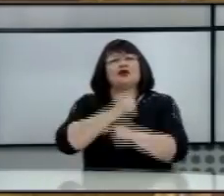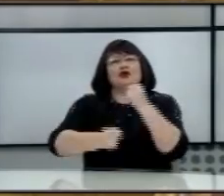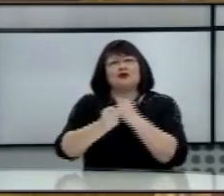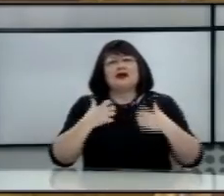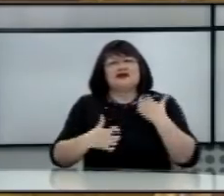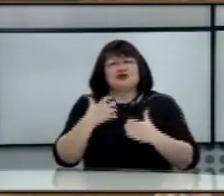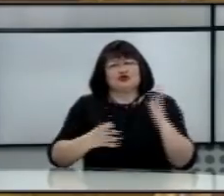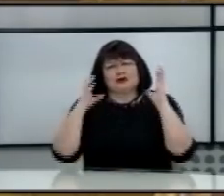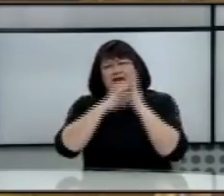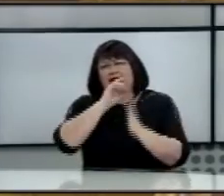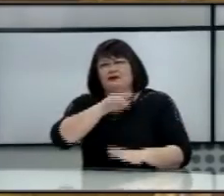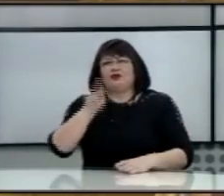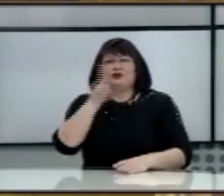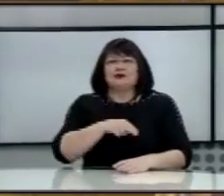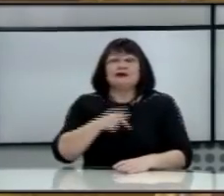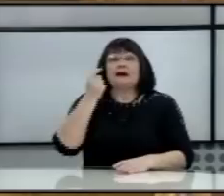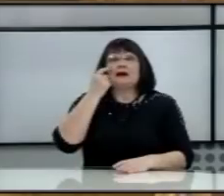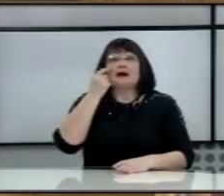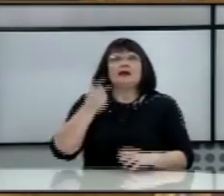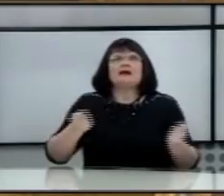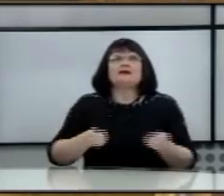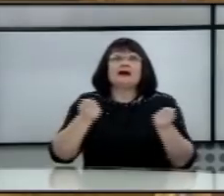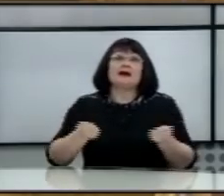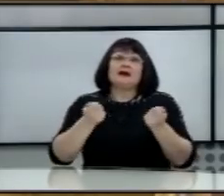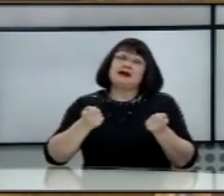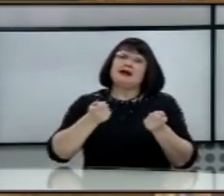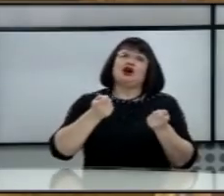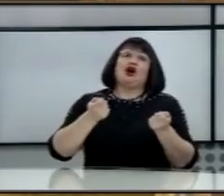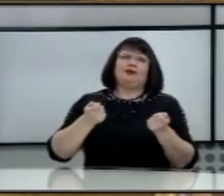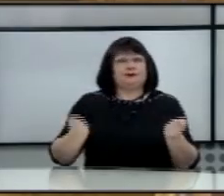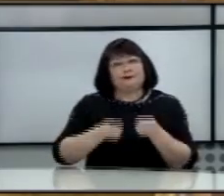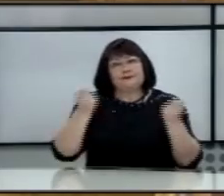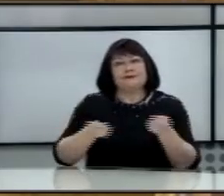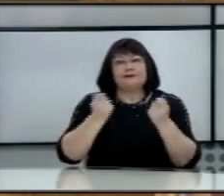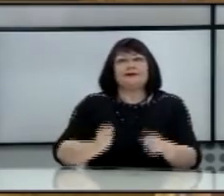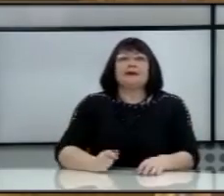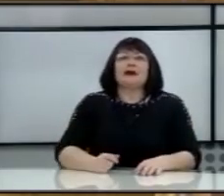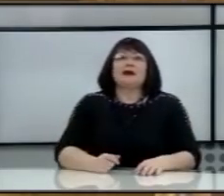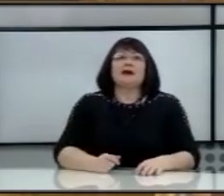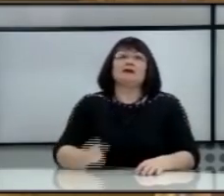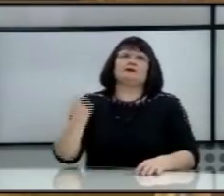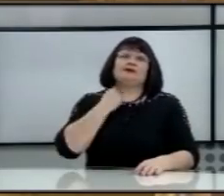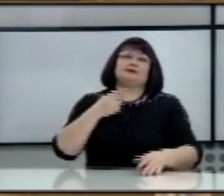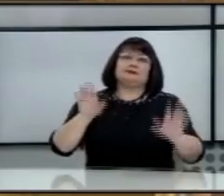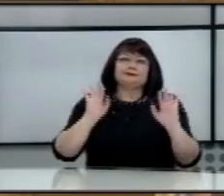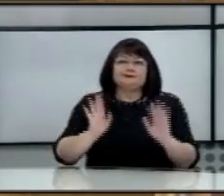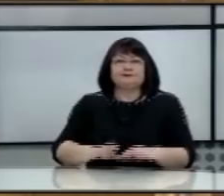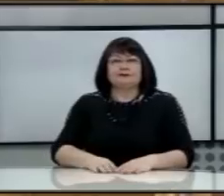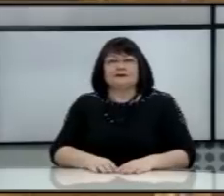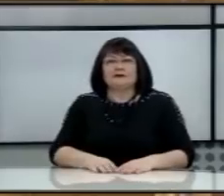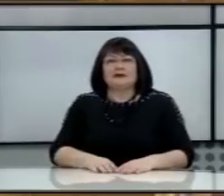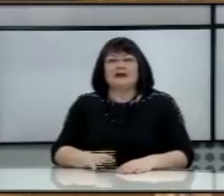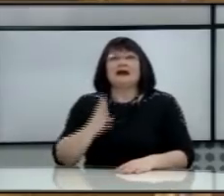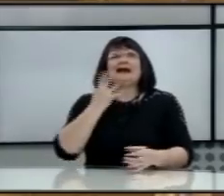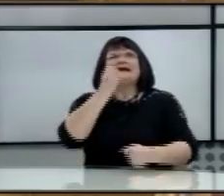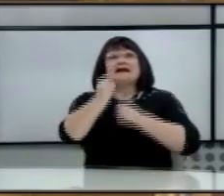χρόνια. Το είδατε στην πράξη. Δεν θα πάει χαμένη η δουλειά σας. Όπως και δεν πήγε στα